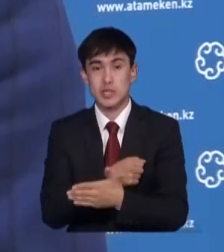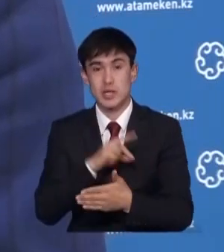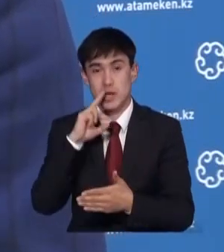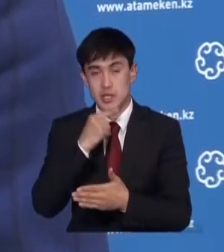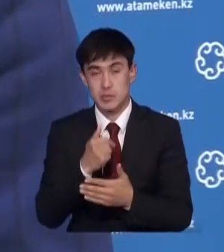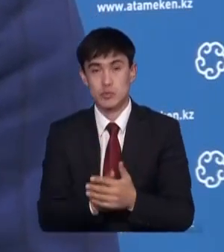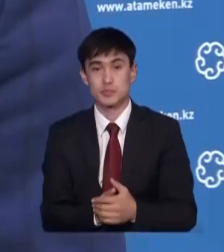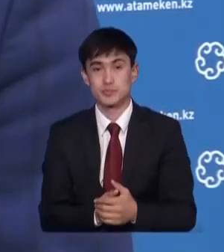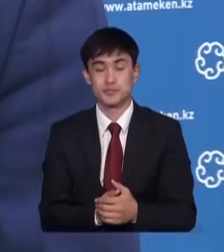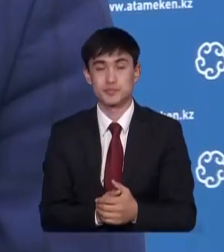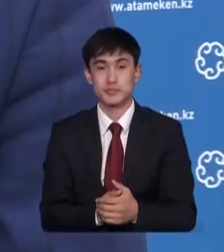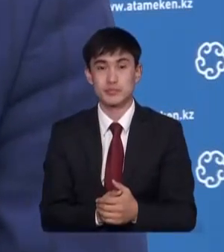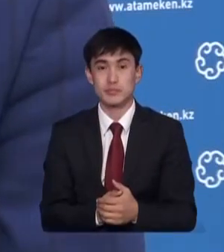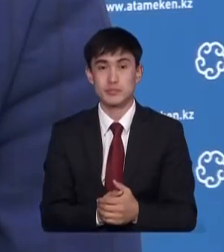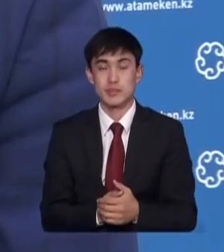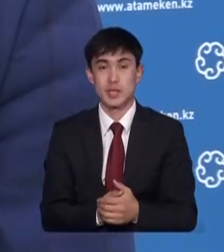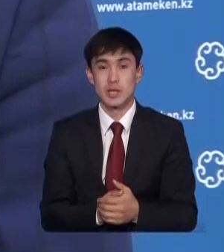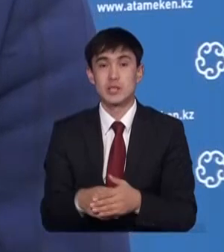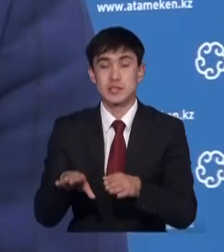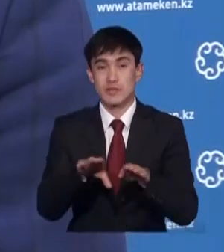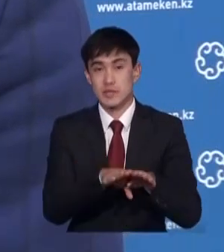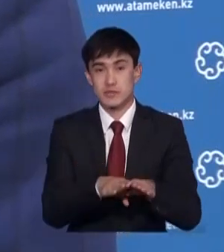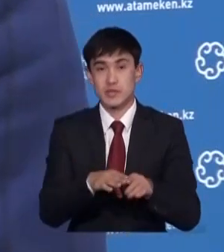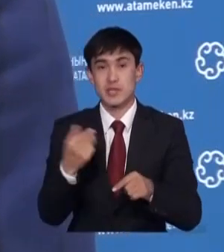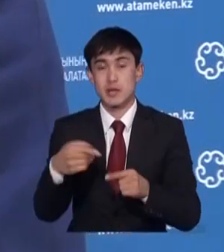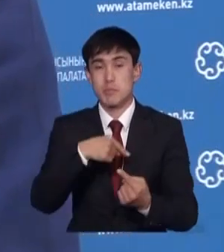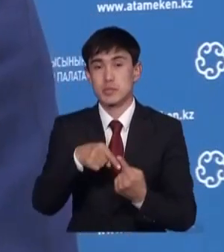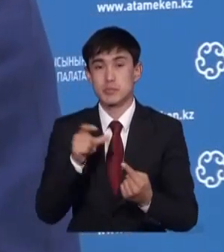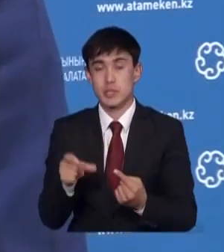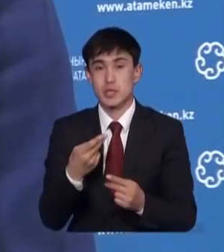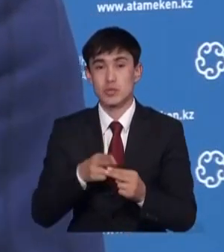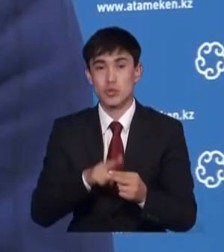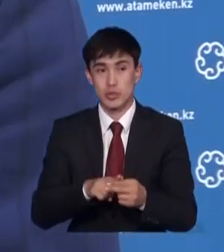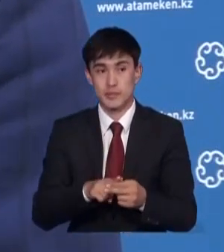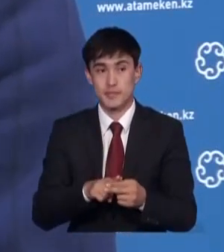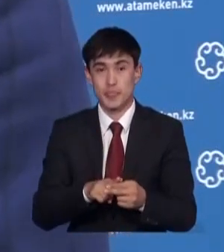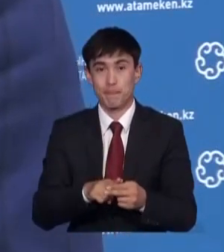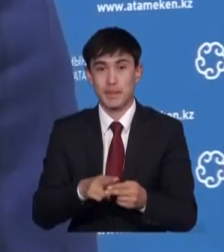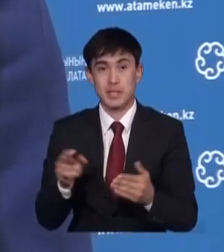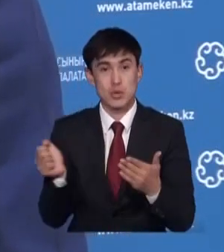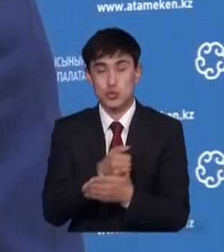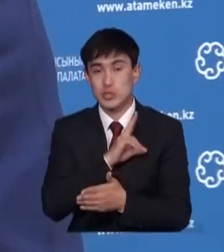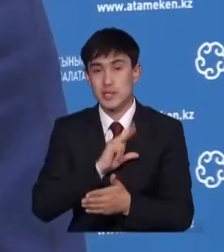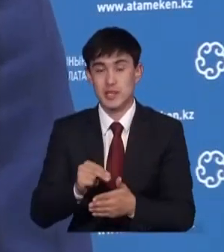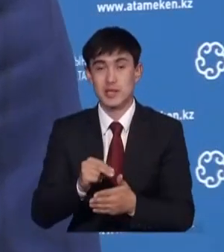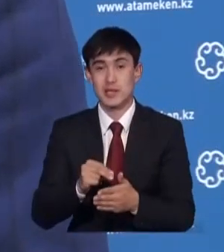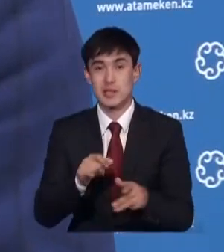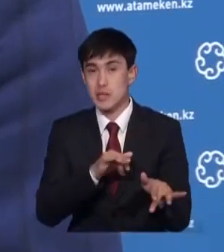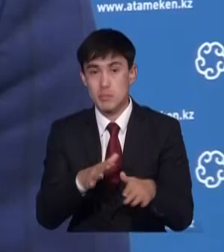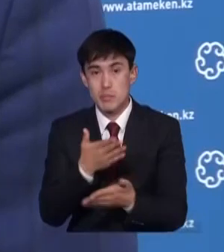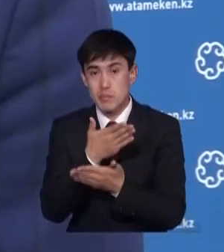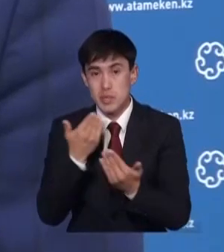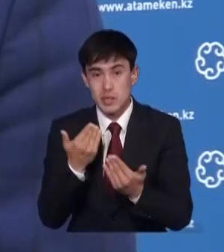поощрительные нарушения А уже соответственно те предприниматели которые не устранили или не приняли